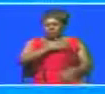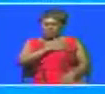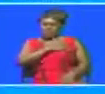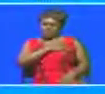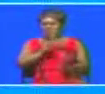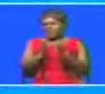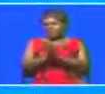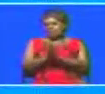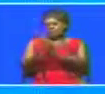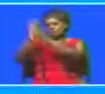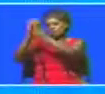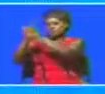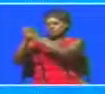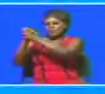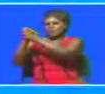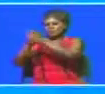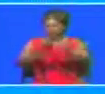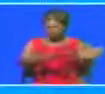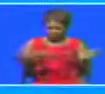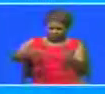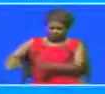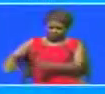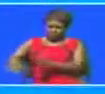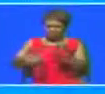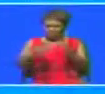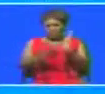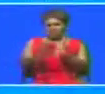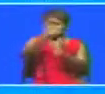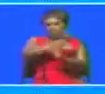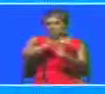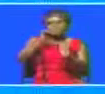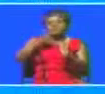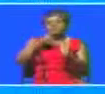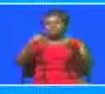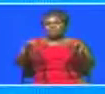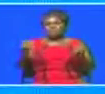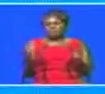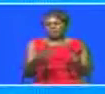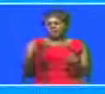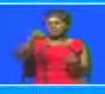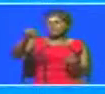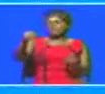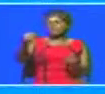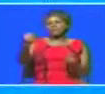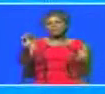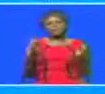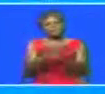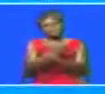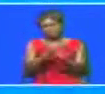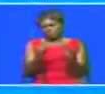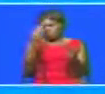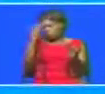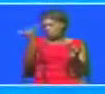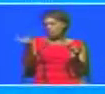na pia upande wa Jubilee. Kwingineko, mtaala mpya unaotazamiwa kuanza kutekelezwa Januari mwakani huenda usifanyike baada